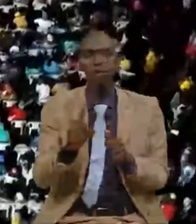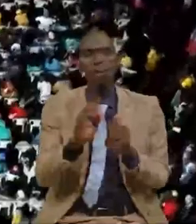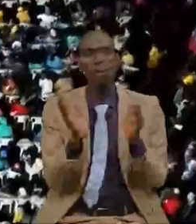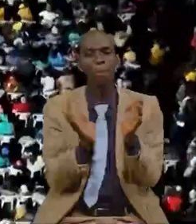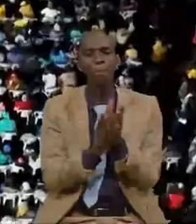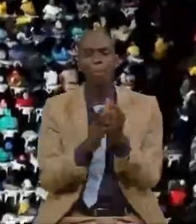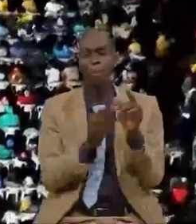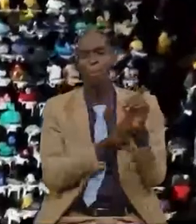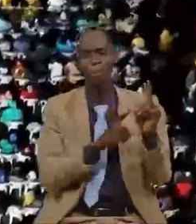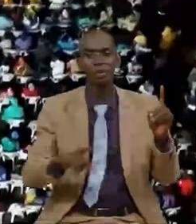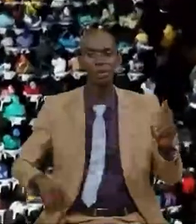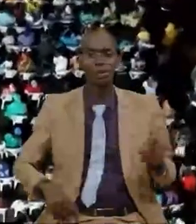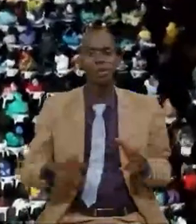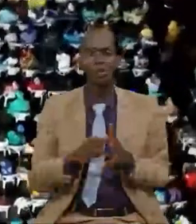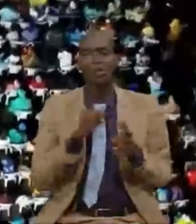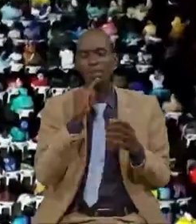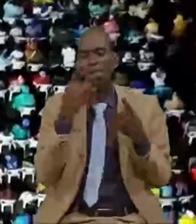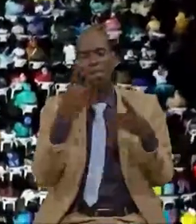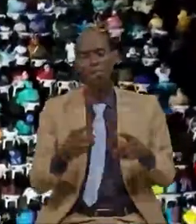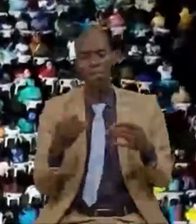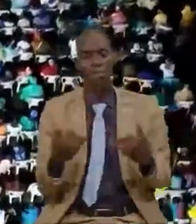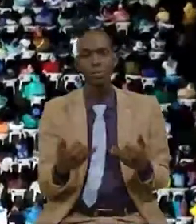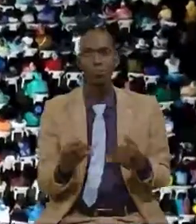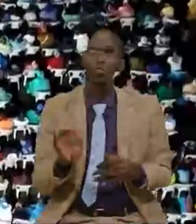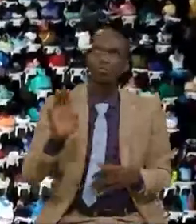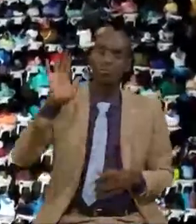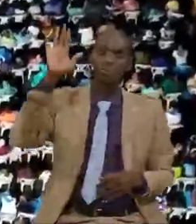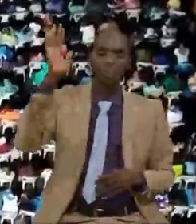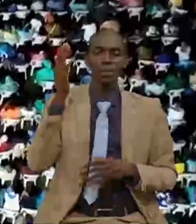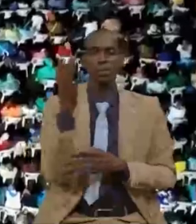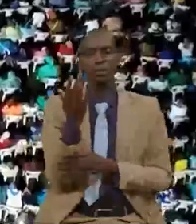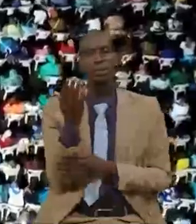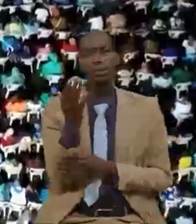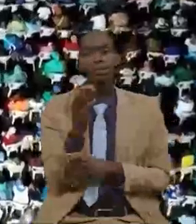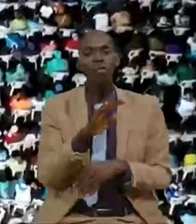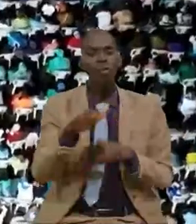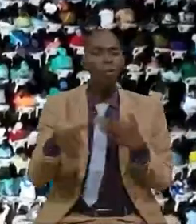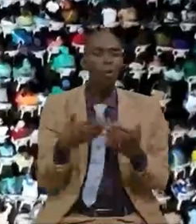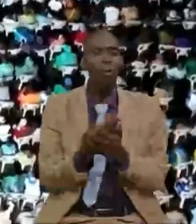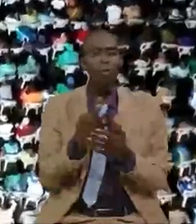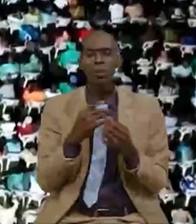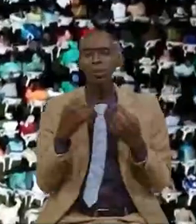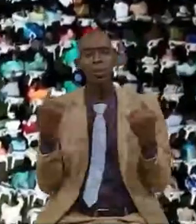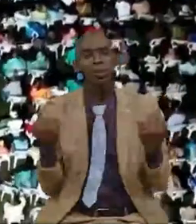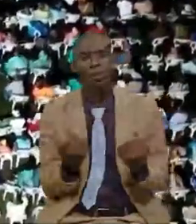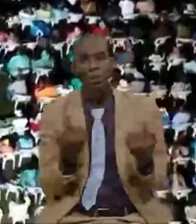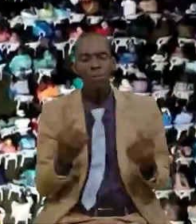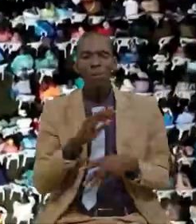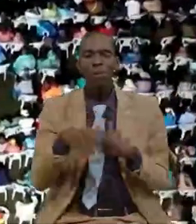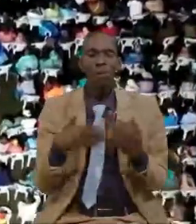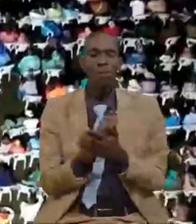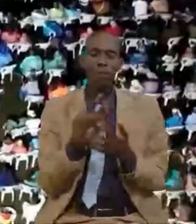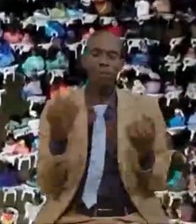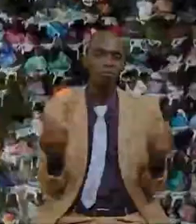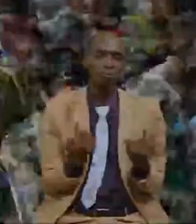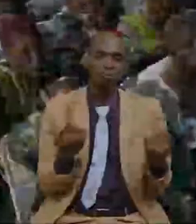Quiconque, tout le monde, gloire à Dieu. Cela se passe maintenant. Levez la main là. Toute iniquité,